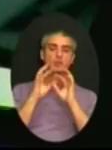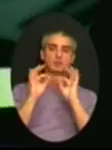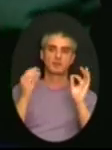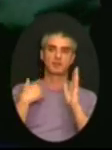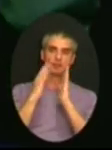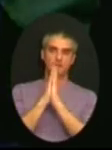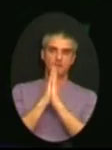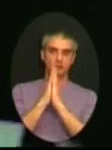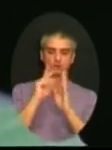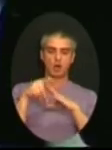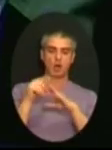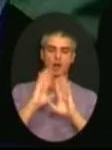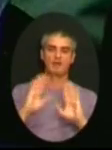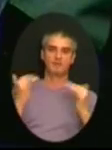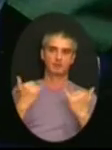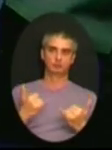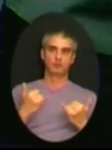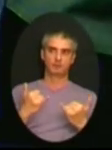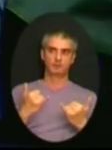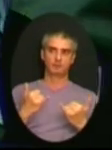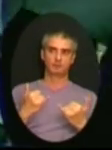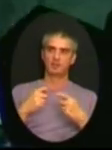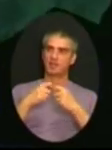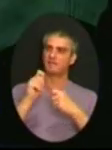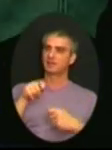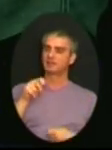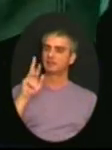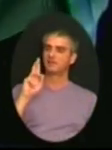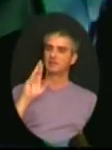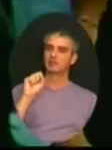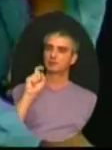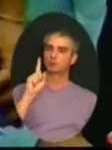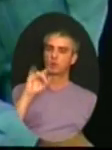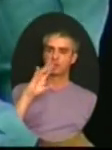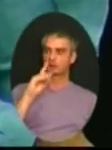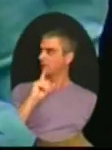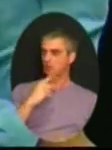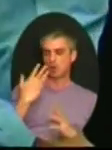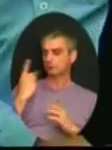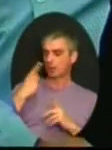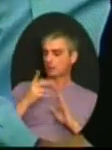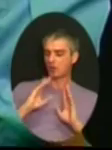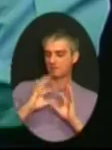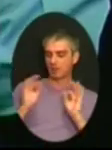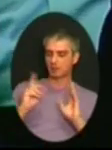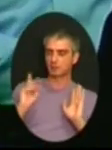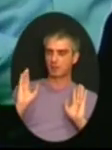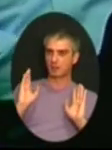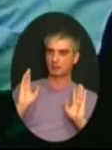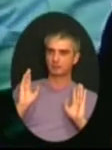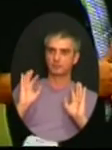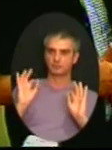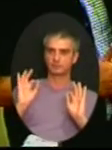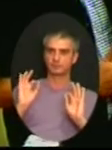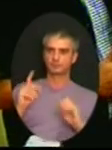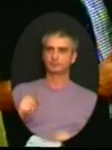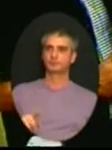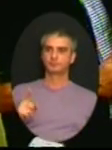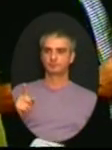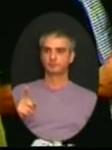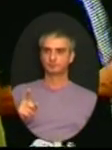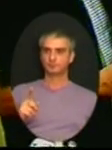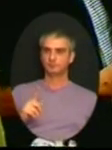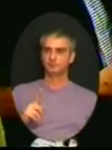אני מבקש לא להפריע עכשיו. בסדר. חברת הכנסת רויטל סויד, אני לא צריך את ההנחיות שלך ואל תתחילי עם ההנחיות בבקשה. את עכשיו מפריע